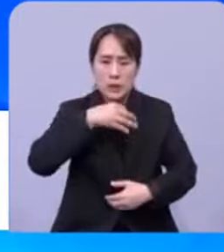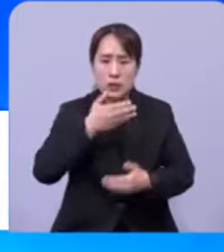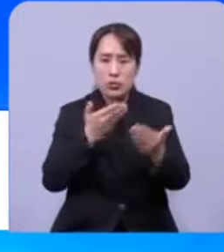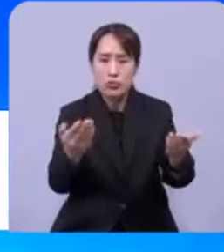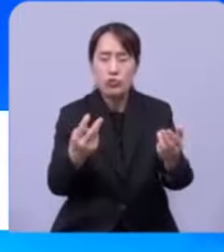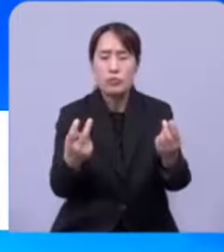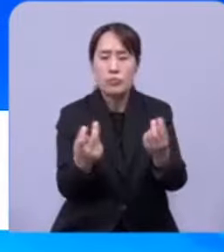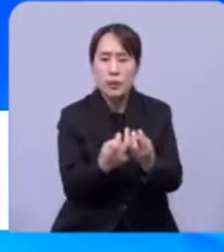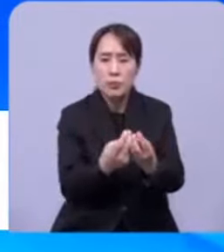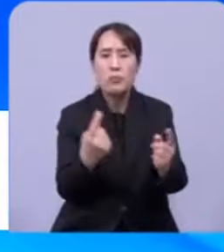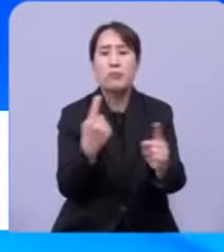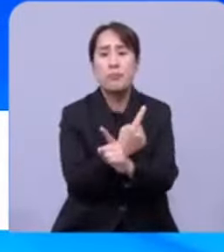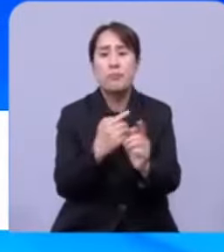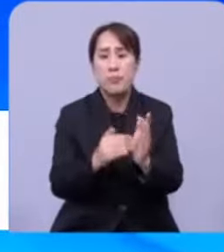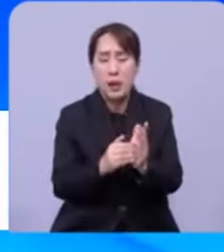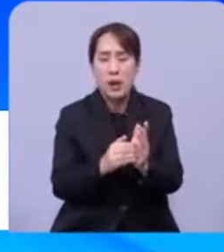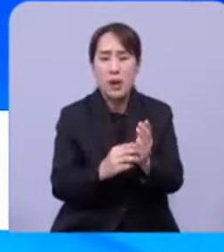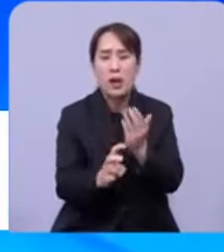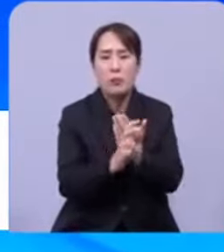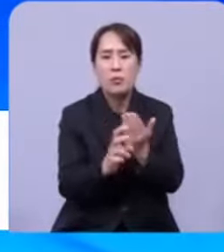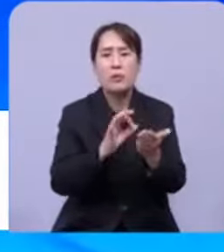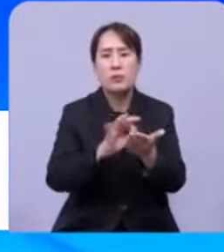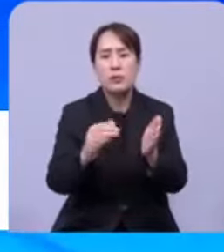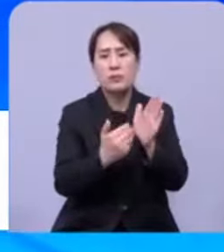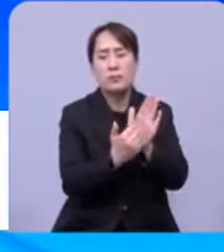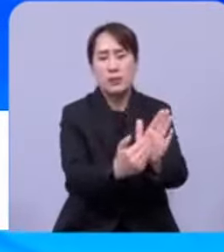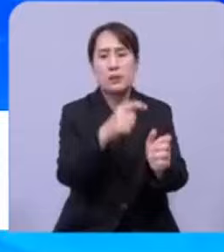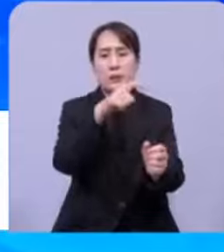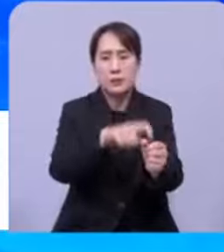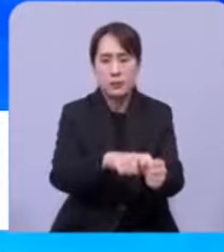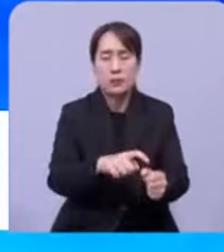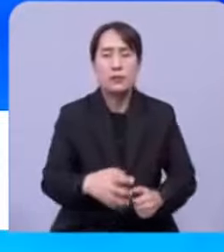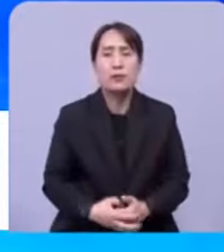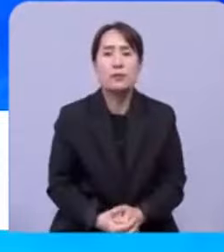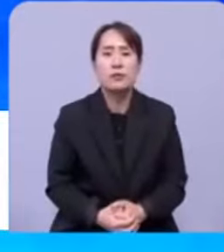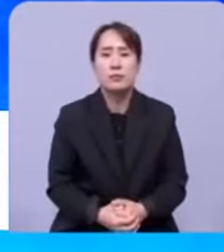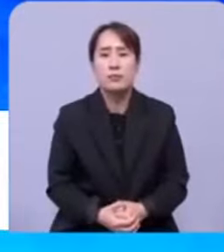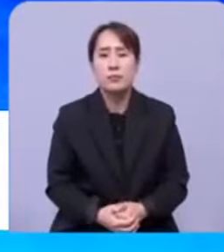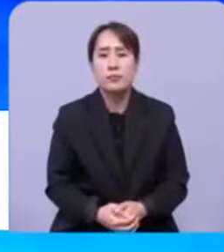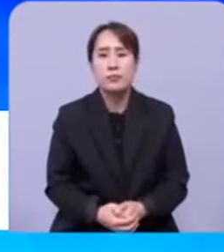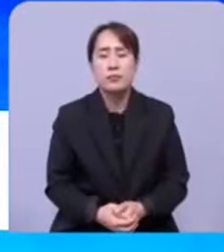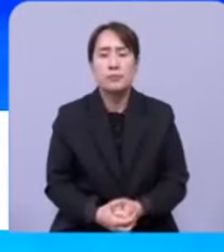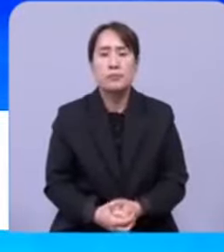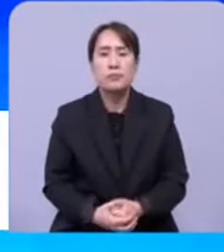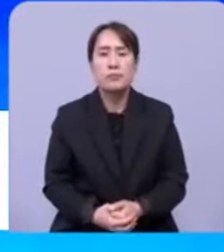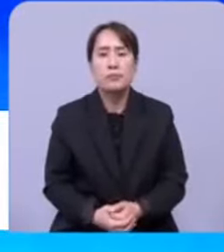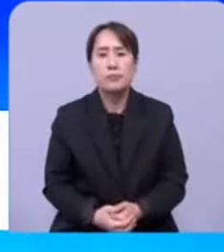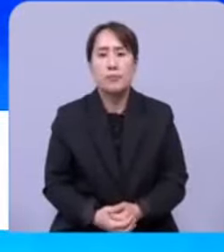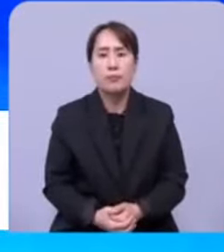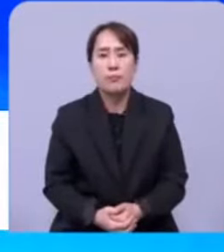방식을 바꿨습니다 부정 유통을 예방하기 위해서입니다 보도의 이만영